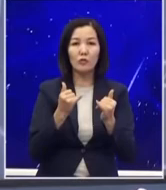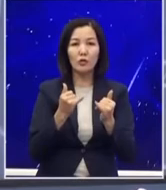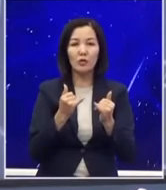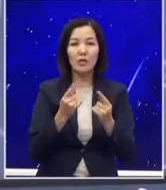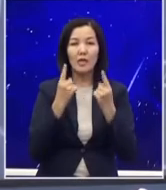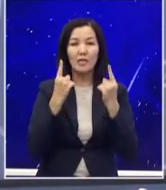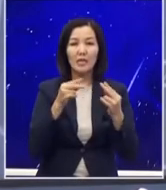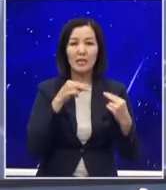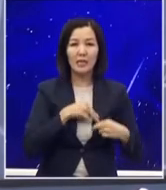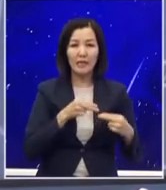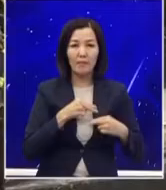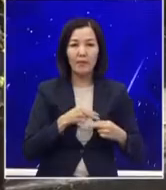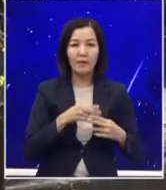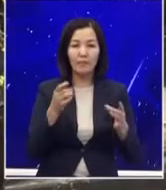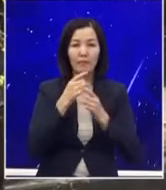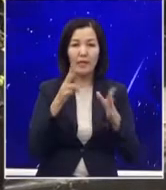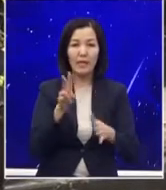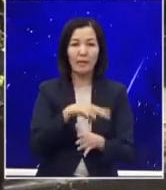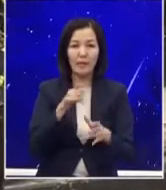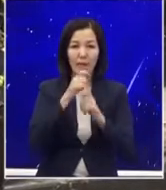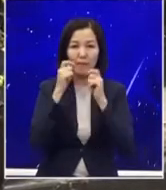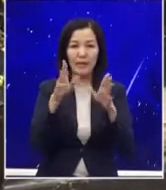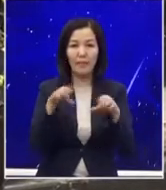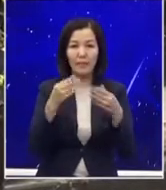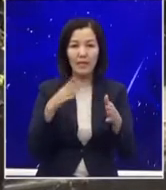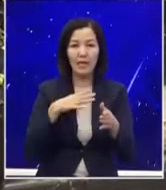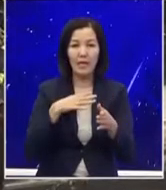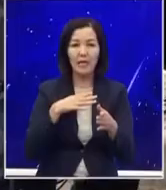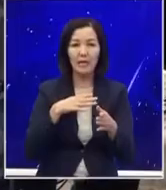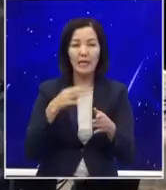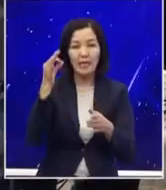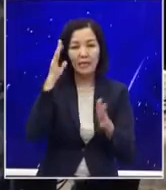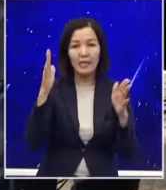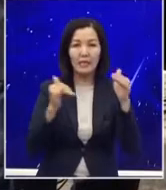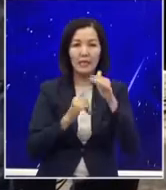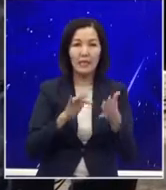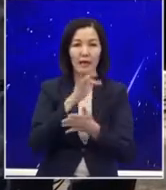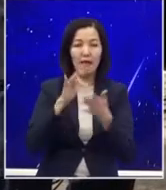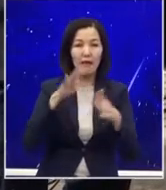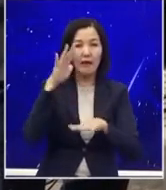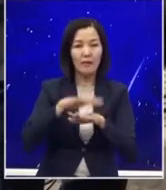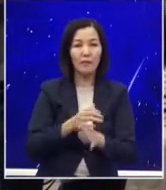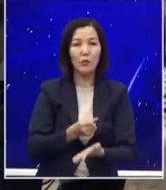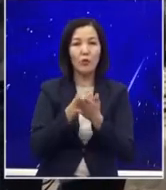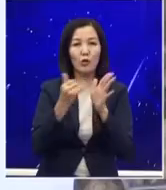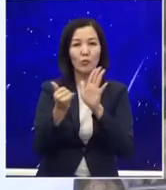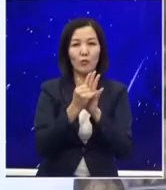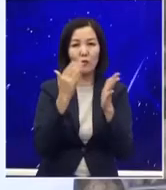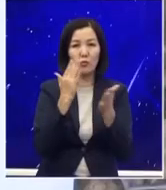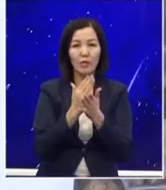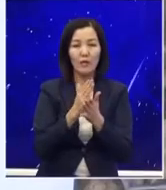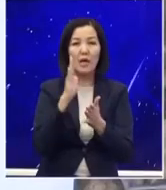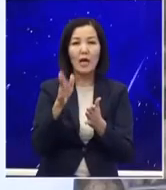тыл еңбек, ерен еңбектер үшін мерекелік медальдармен марапатталған. Айта кетейік, естелік тақталар қала әкімінің қолдауымен орналтылып